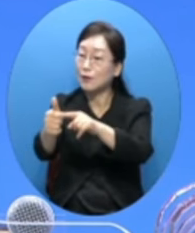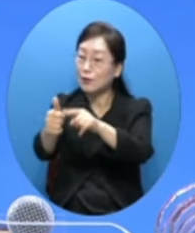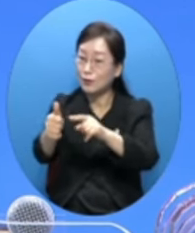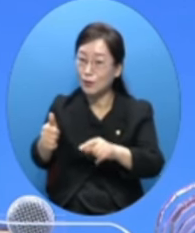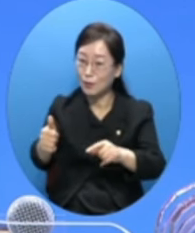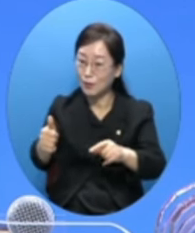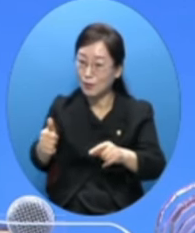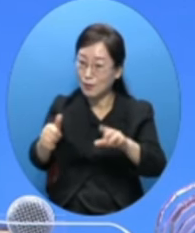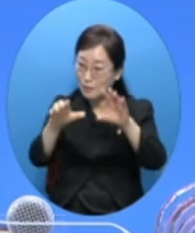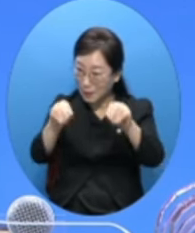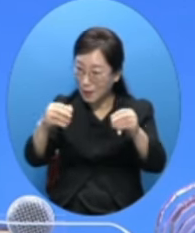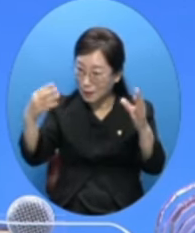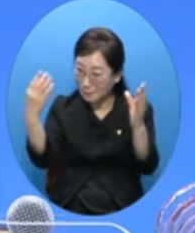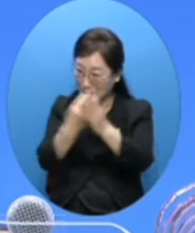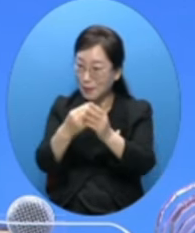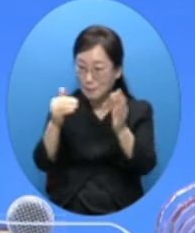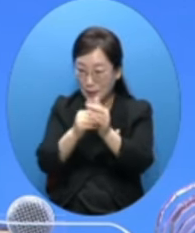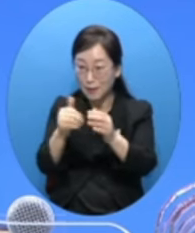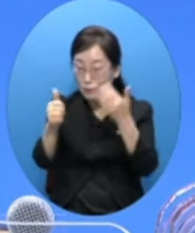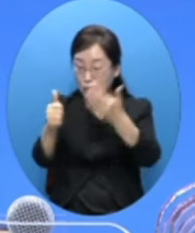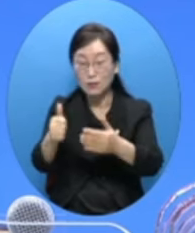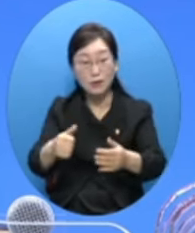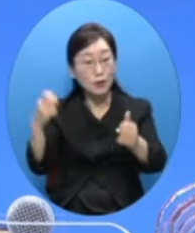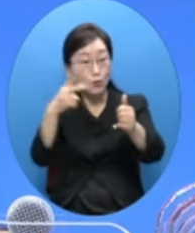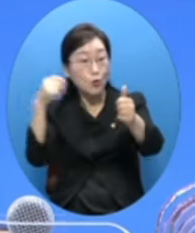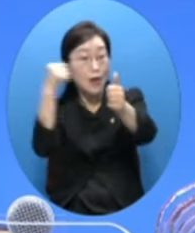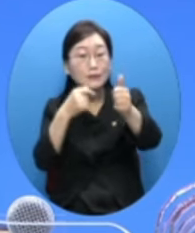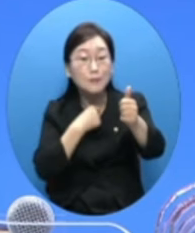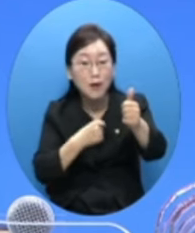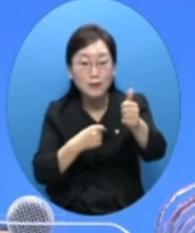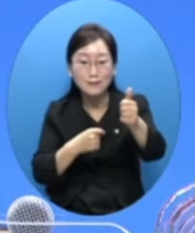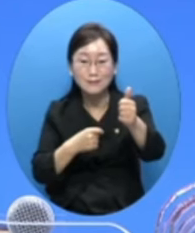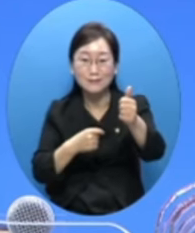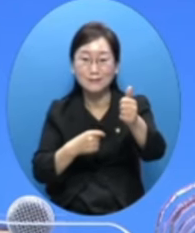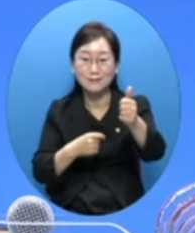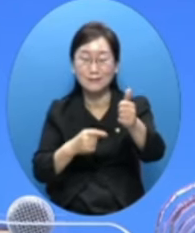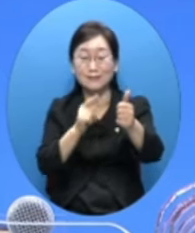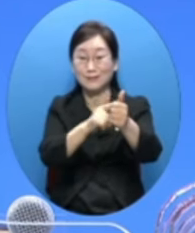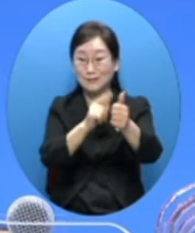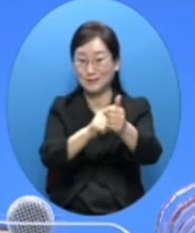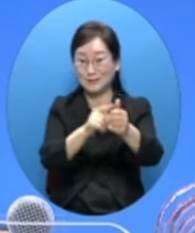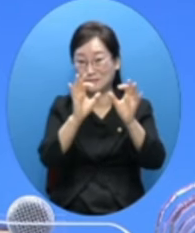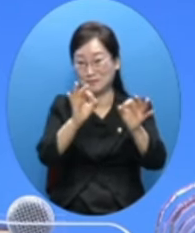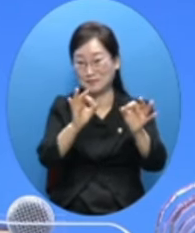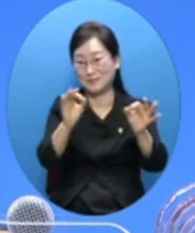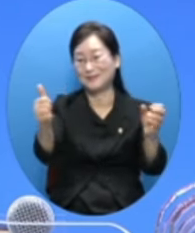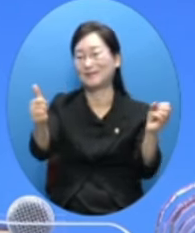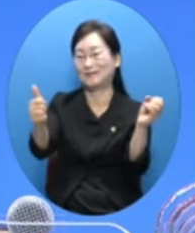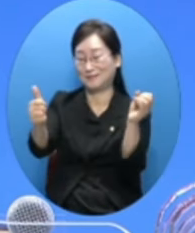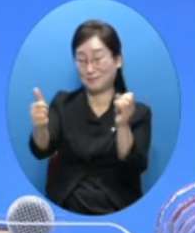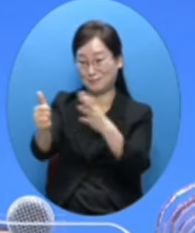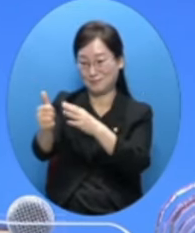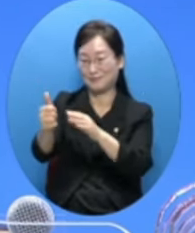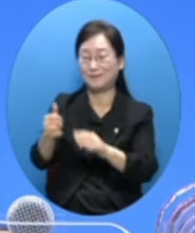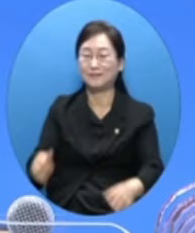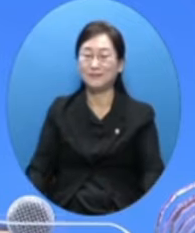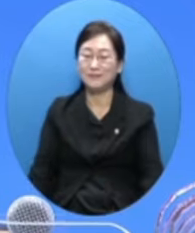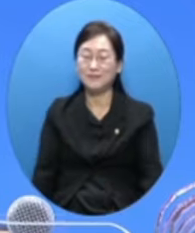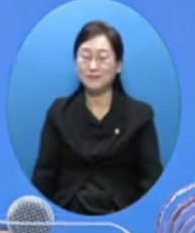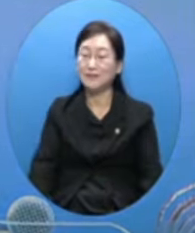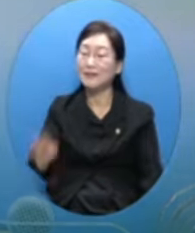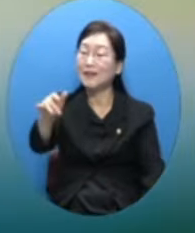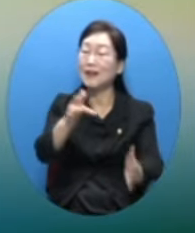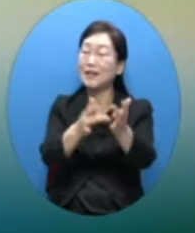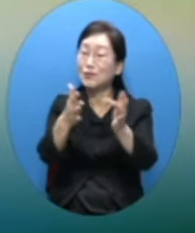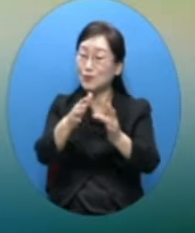때렸어? 그러니까 왜 또 맞고 싶어? 그러니까 그때 김도 목사 정세가라고 이렇게 얘기했습니다. 예수는